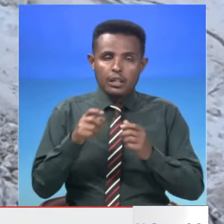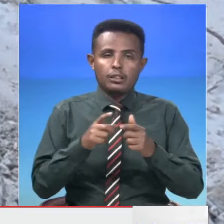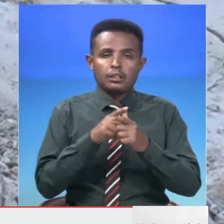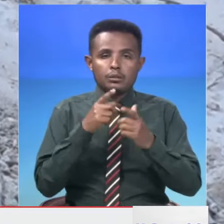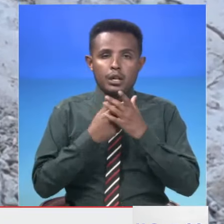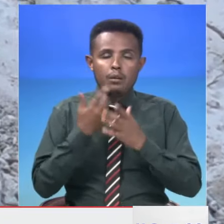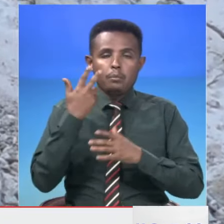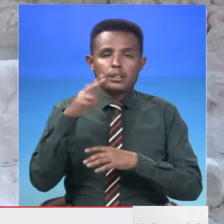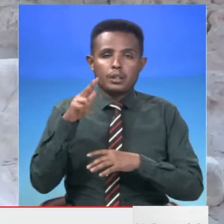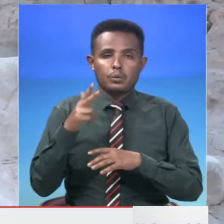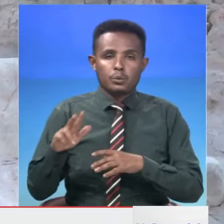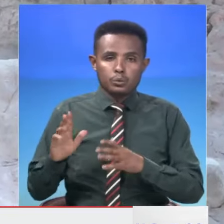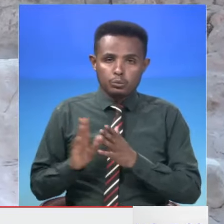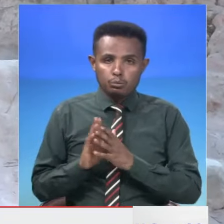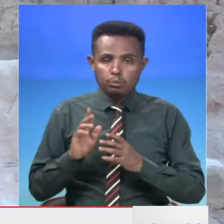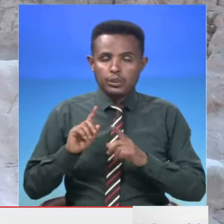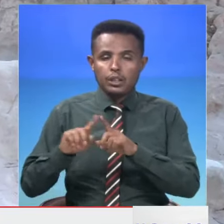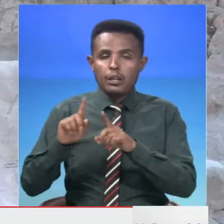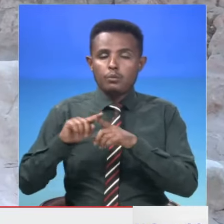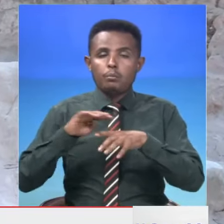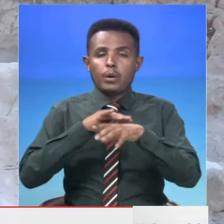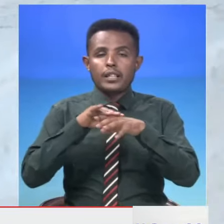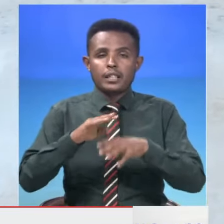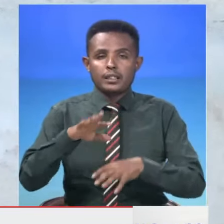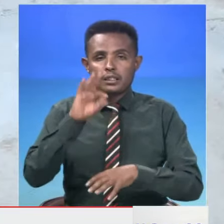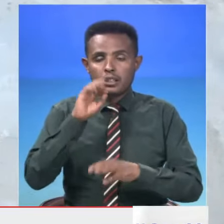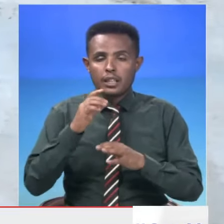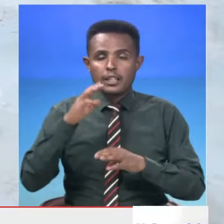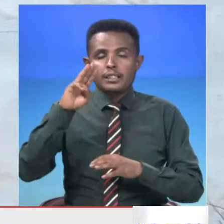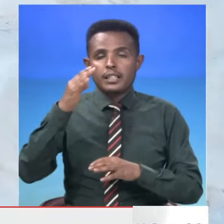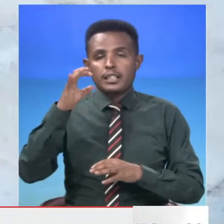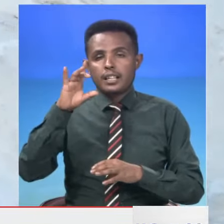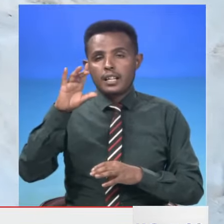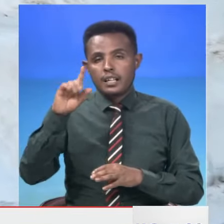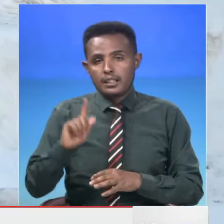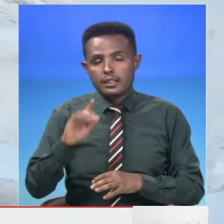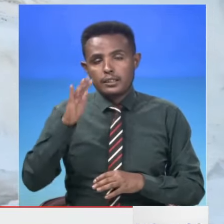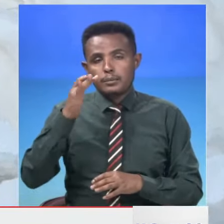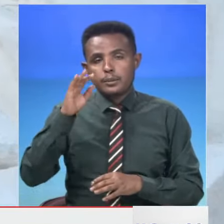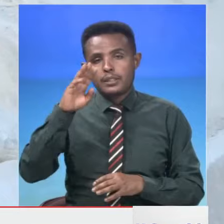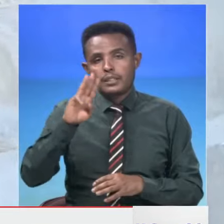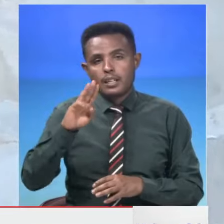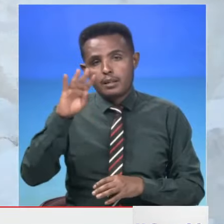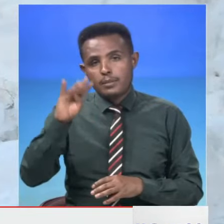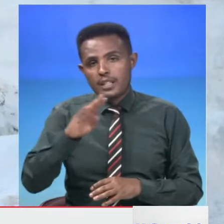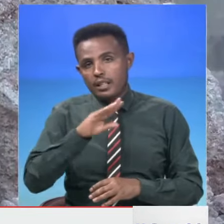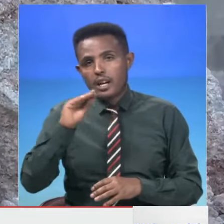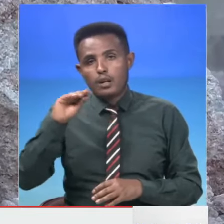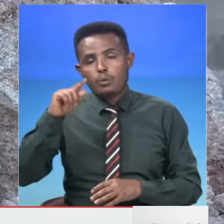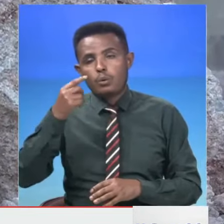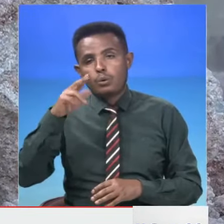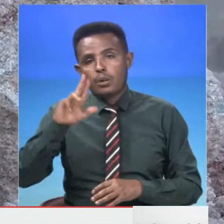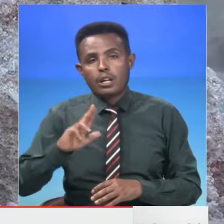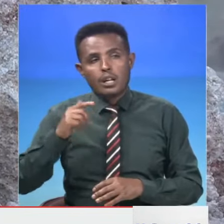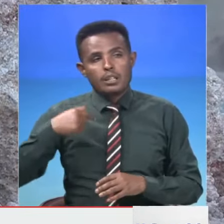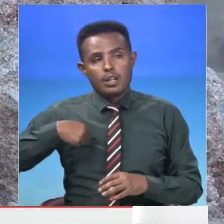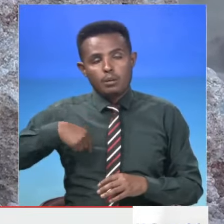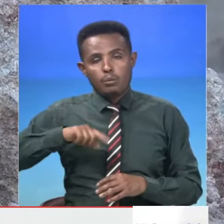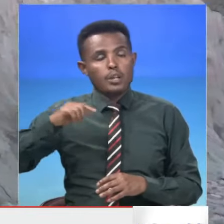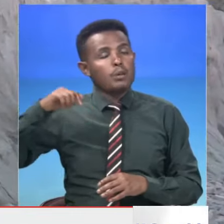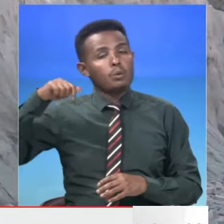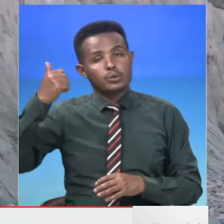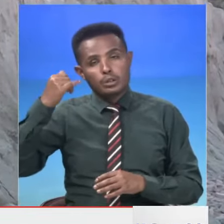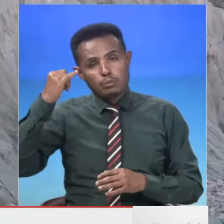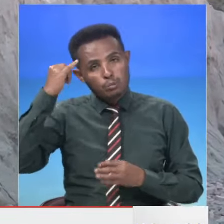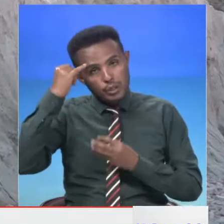የተለያዩ ማዕድናት ይገኛሉ።ወረዳው በአሁኑ ሰዓት በጥናት የተረጋገጡ የሲልካ ጅብና ኖራ በስ በስፋት ያሉት ሲሆን ሌሎች በጥቆማ የቀረቡና በጥናት